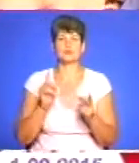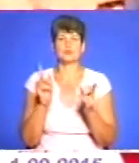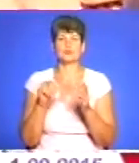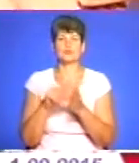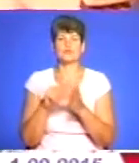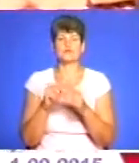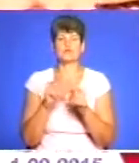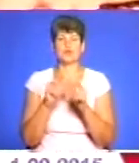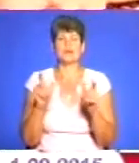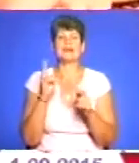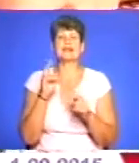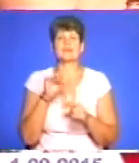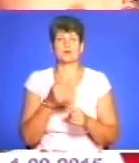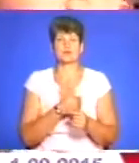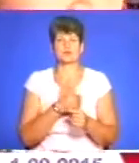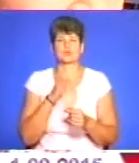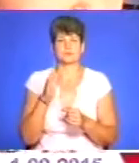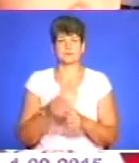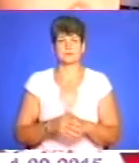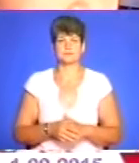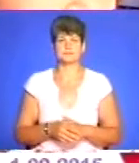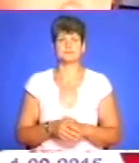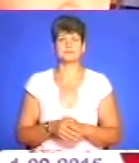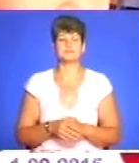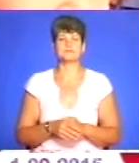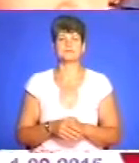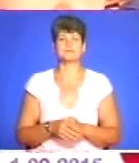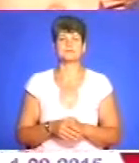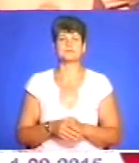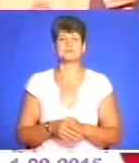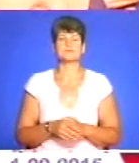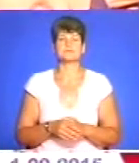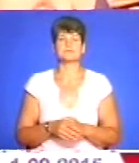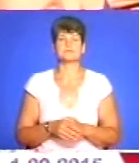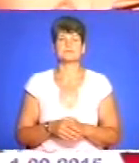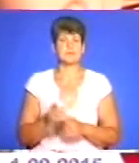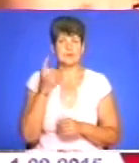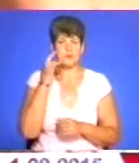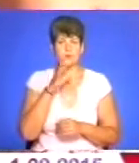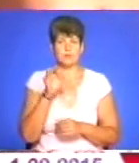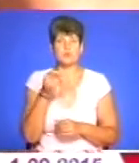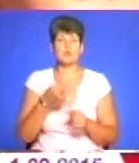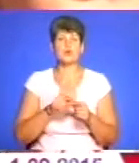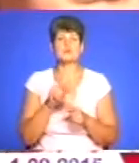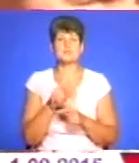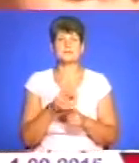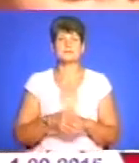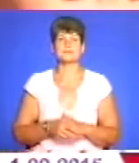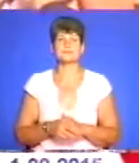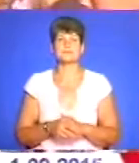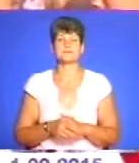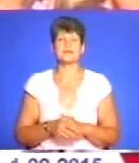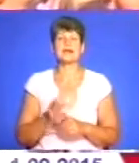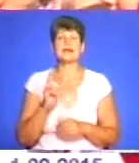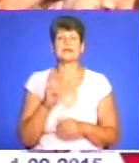хоче стати? Незабутня мелодія першого дзвоника. Відкриються гостинні шкільні двері. Міришся в школі, так? Шановні педагоги, а